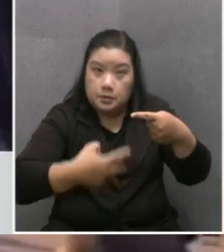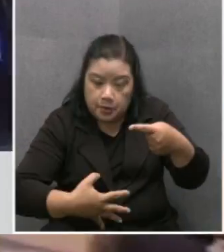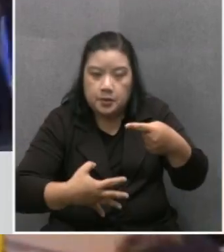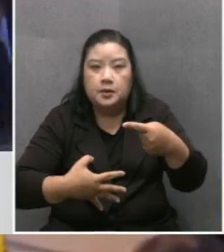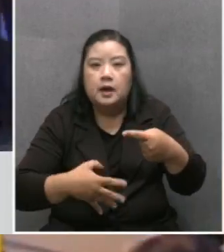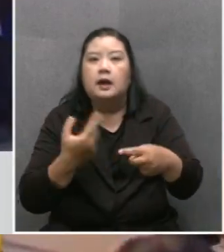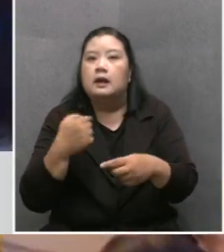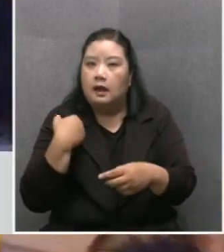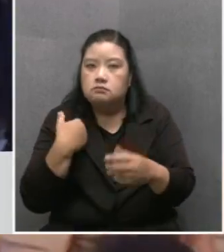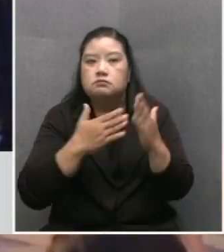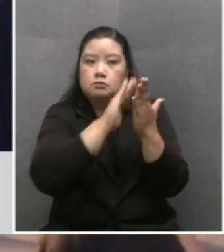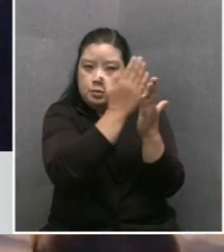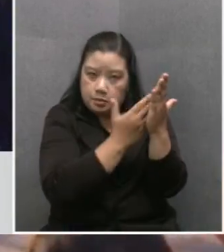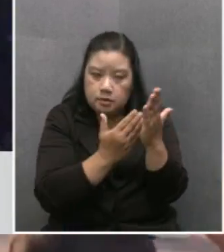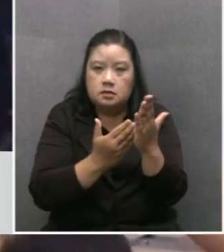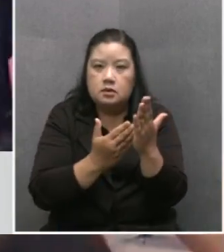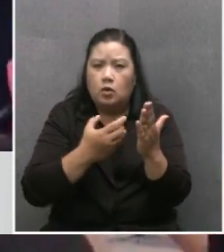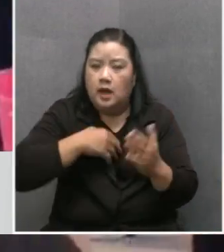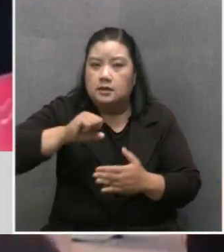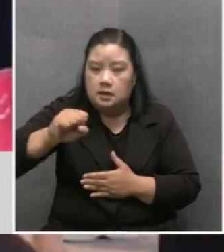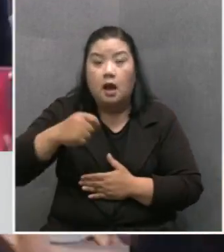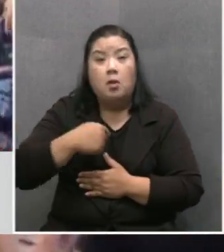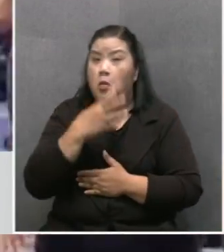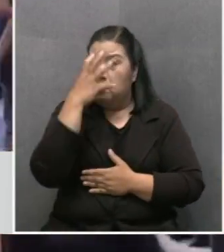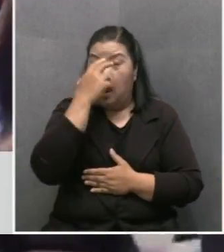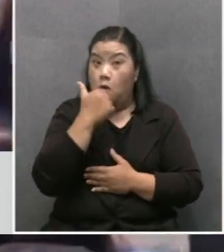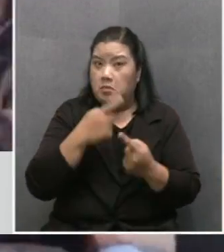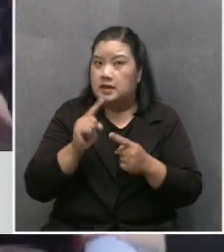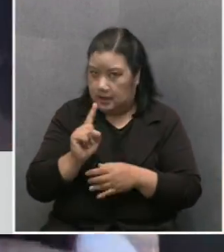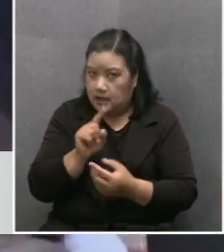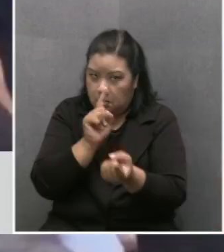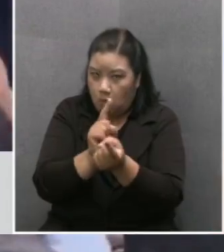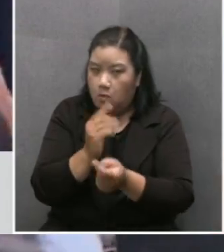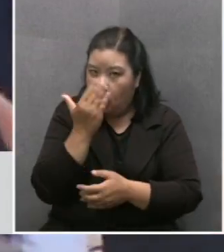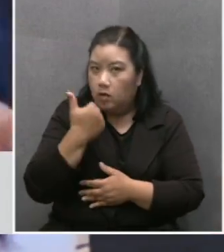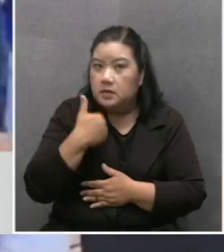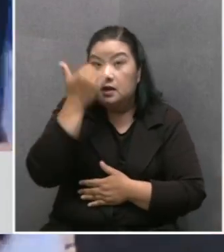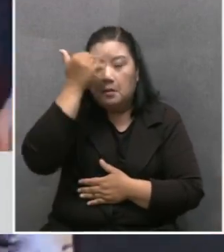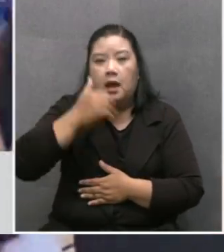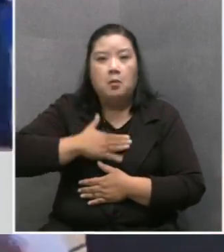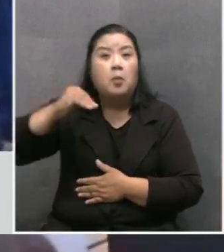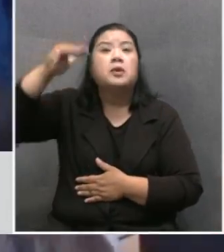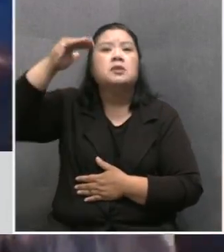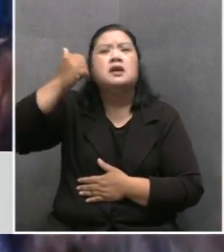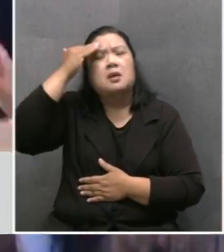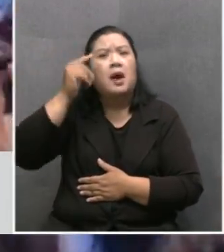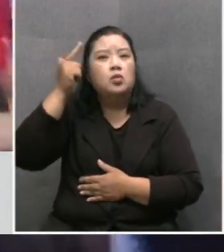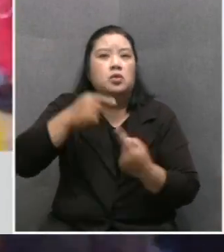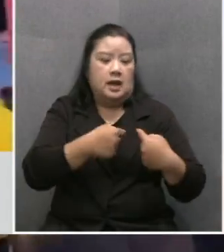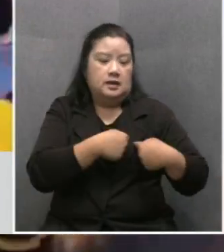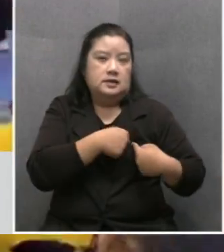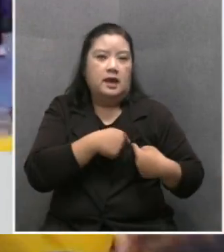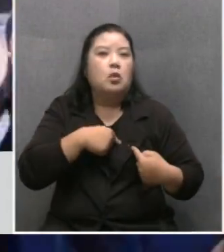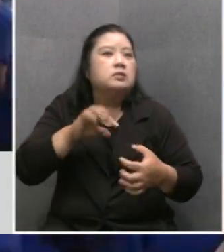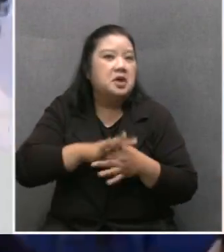แบบกันเองว่าบางทีหน้าไม่หล่อแต่ตัวจริงหล่อข่าวหลังต้องเรียกพี่ตู่ถึงผมจะเป็นลุงตู่แต่ใจยังเป็นพี่ตู่เส